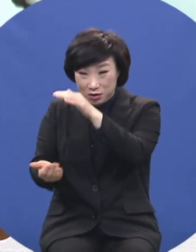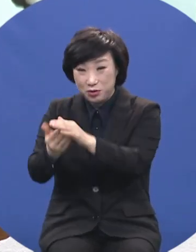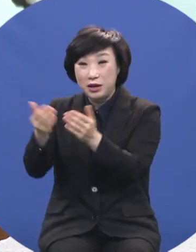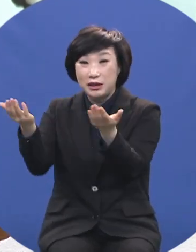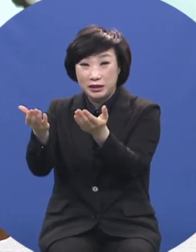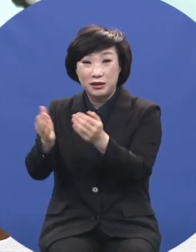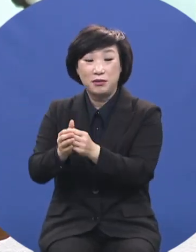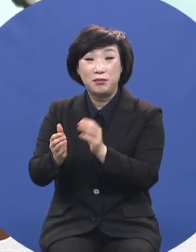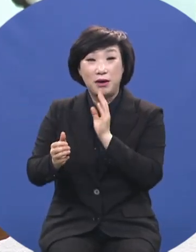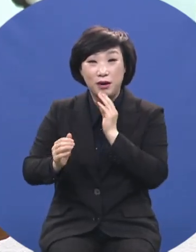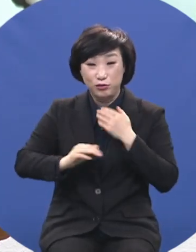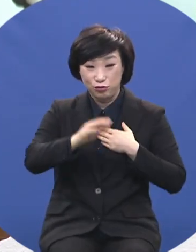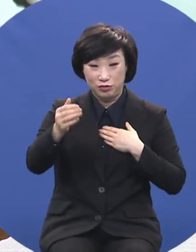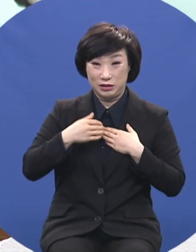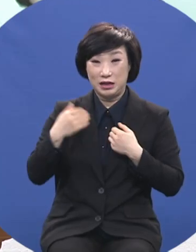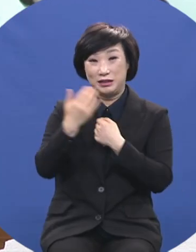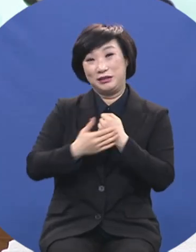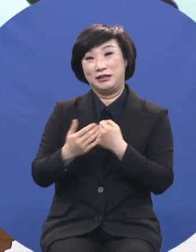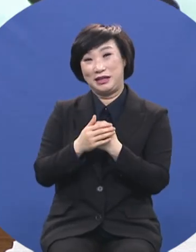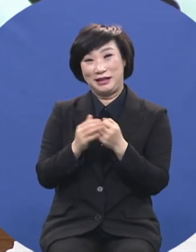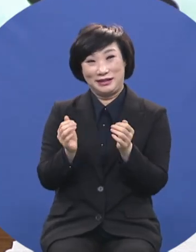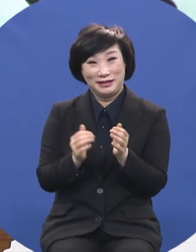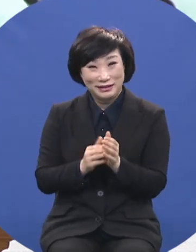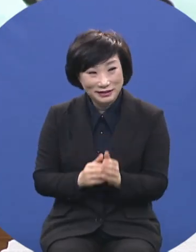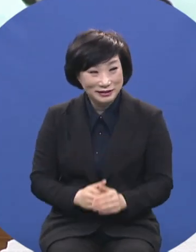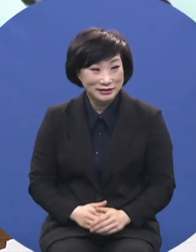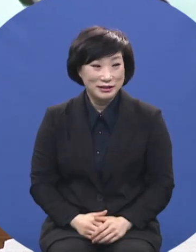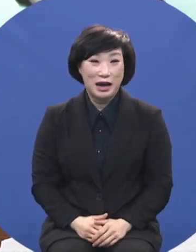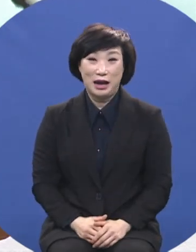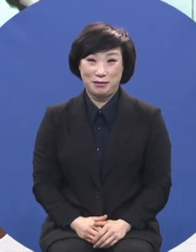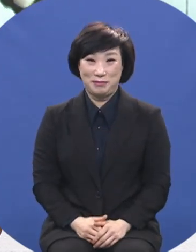작품이요, 우리에게는 은혜의 작품이라 이 말입니다.